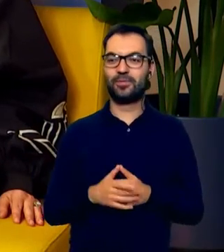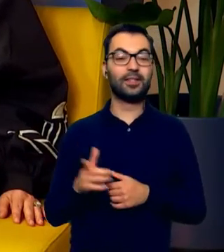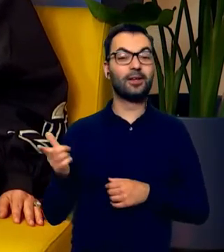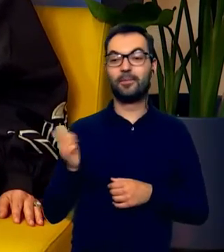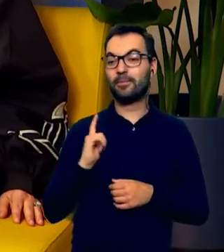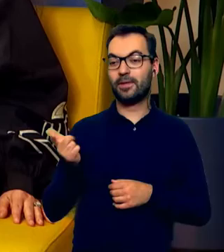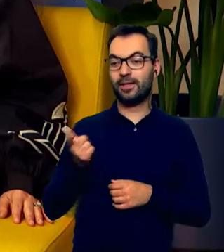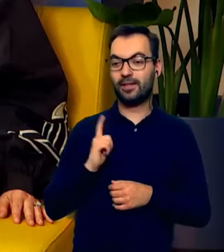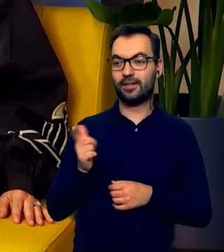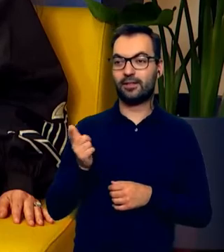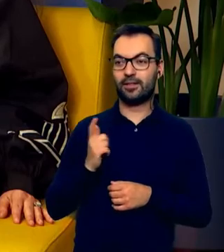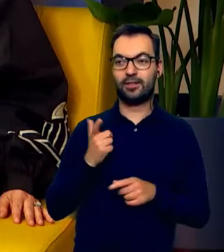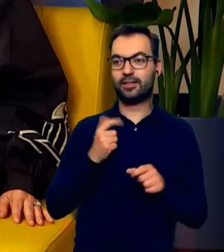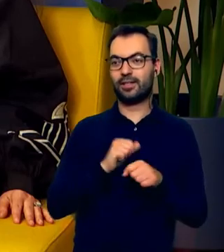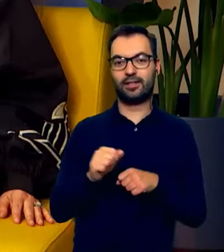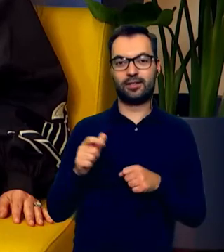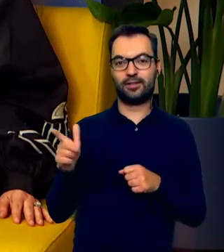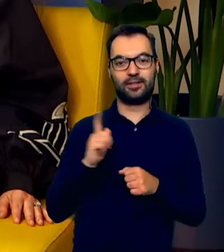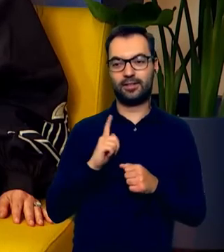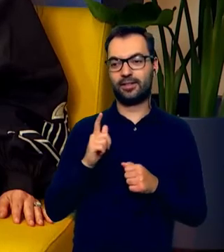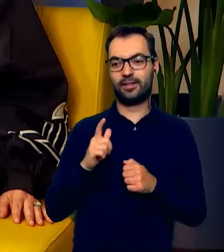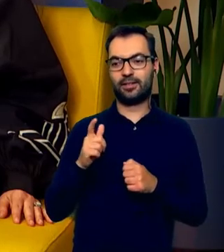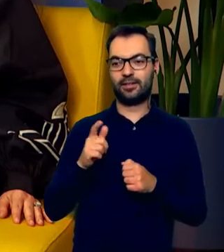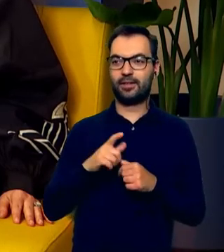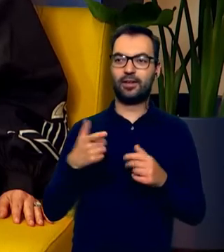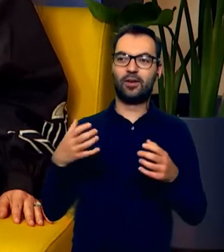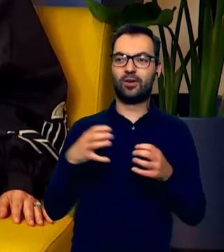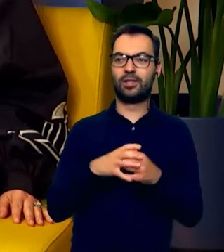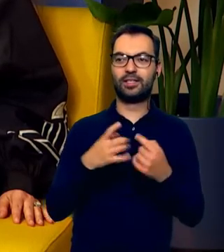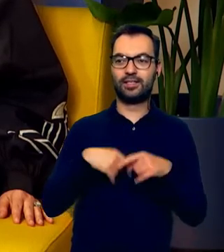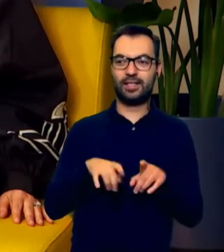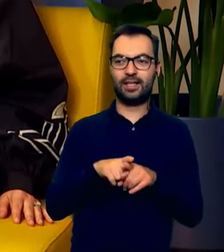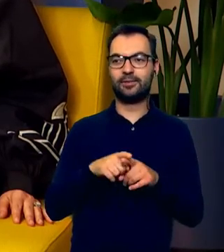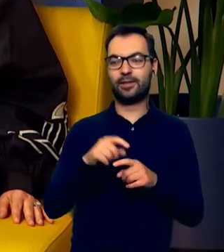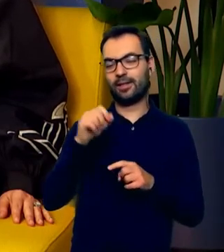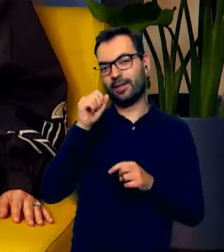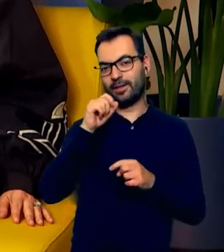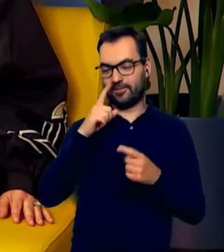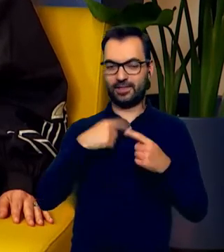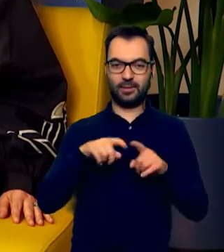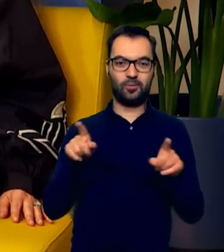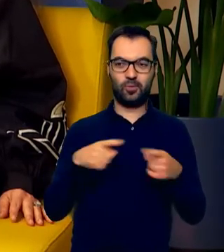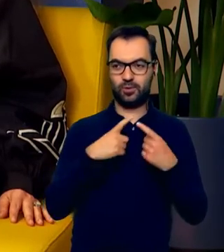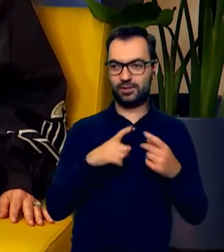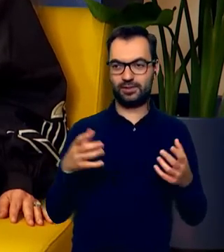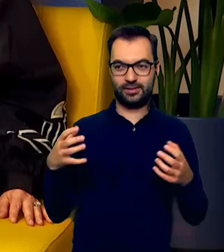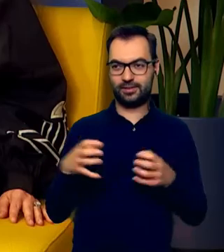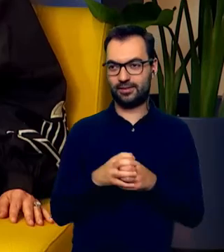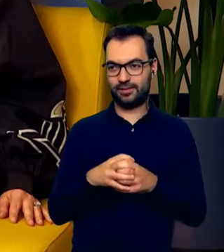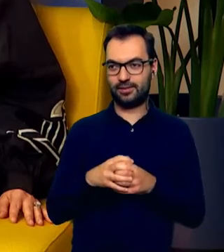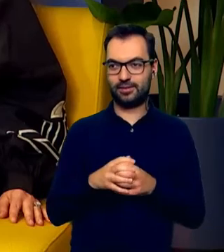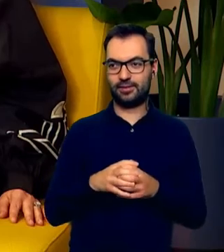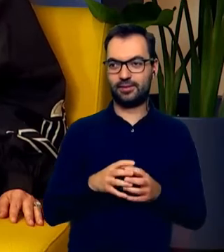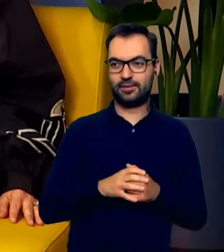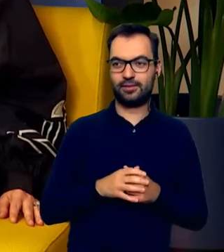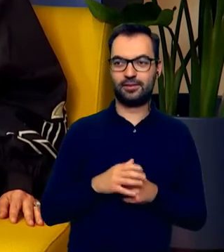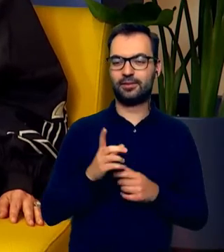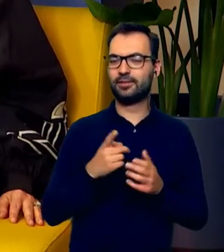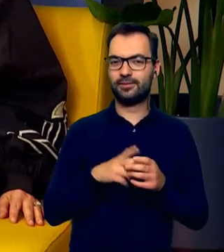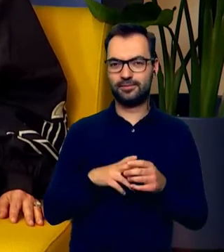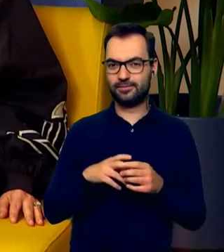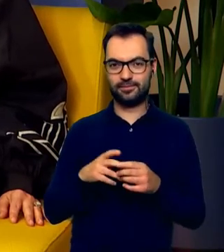my w ogóle się, bo to nie jest tak, że my jesteśmy boys bandem, albo wiesz, staro babo bandem. Albo z takim, który K-popu